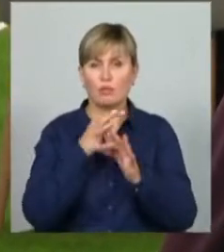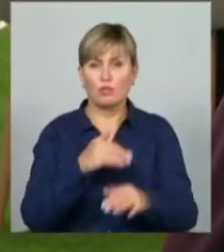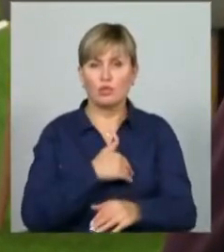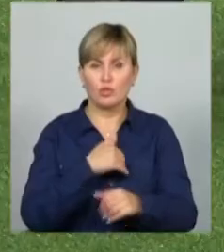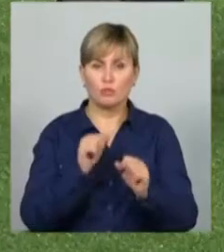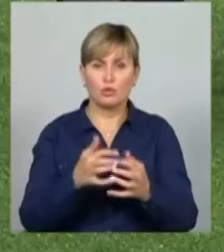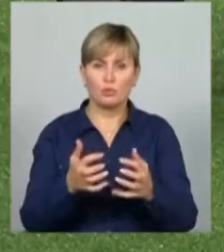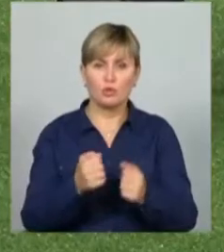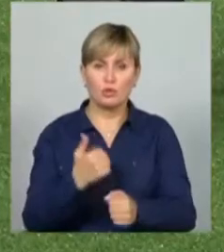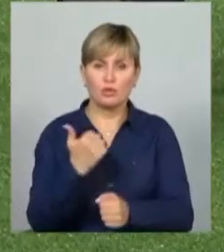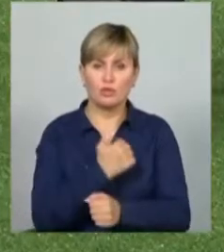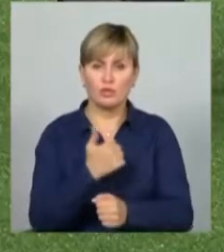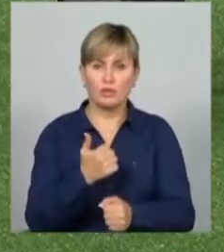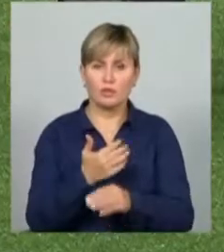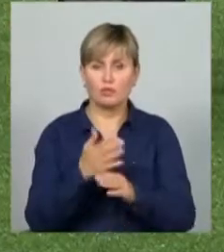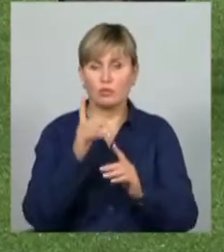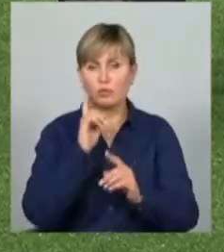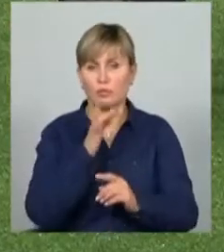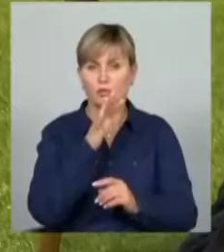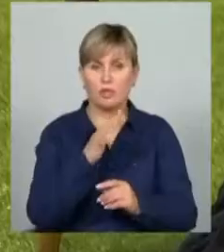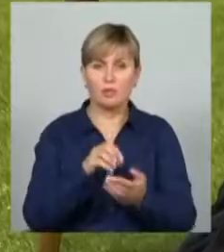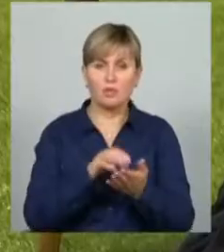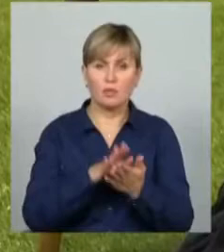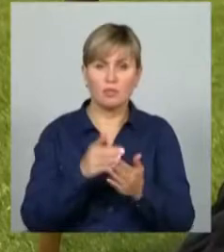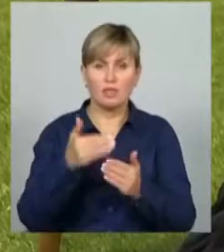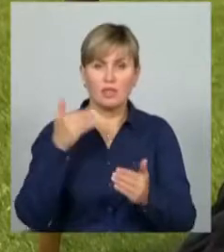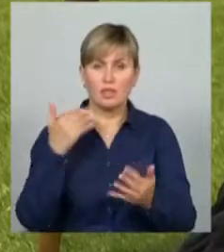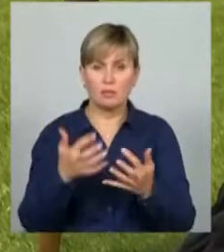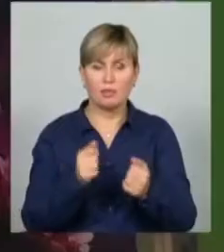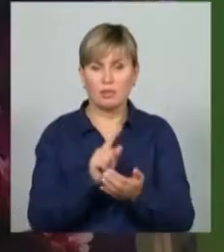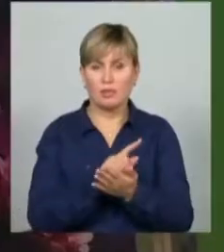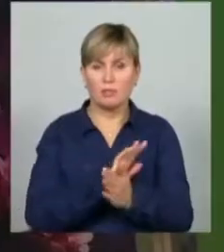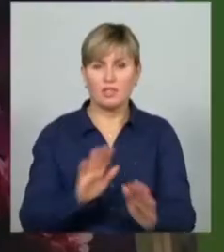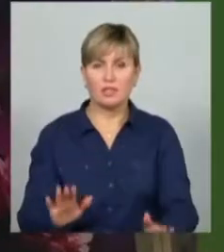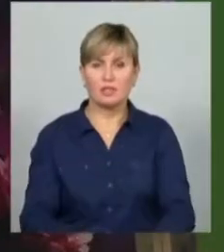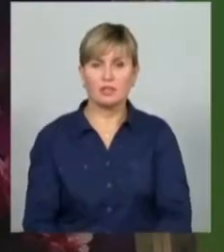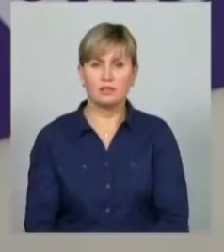желающий может получить вакцину в удобное время. Записываться заранее на прием не обязательно.